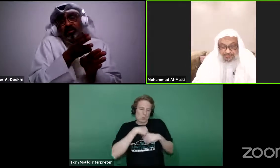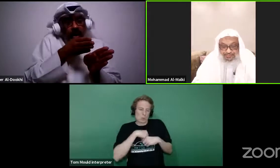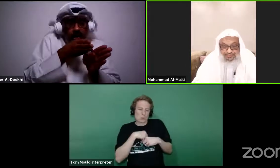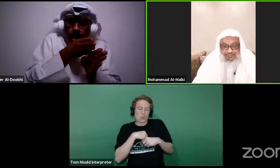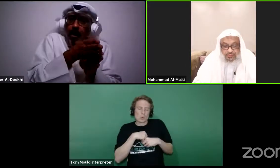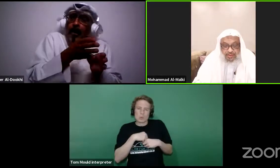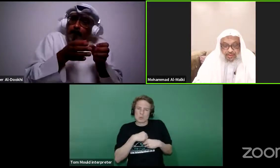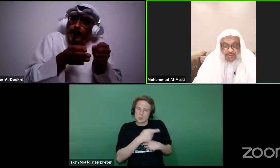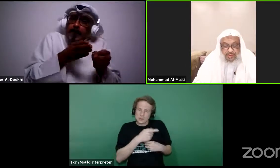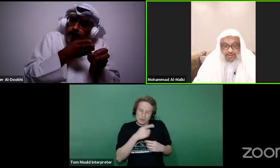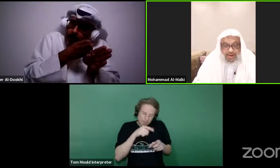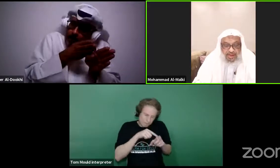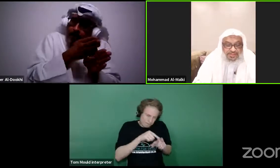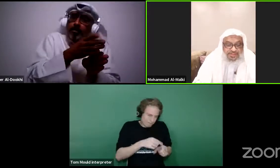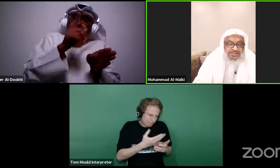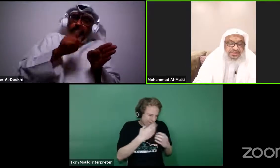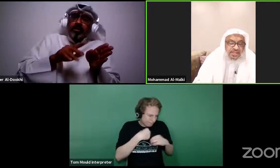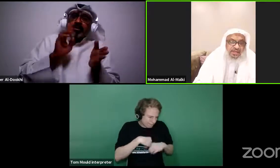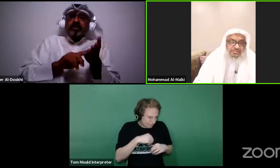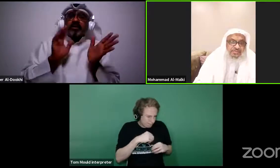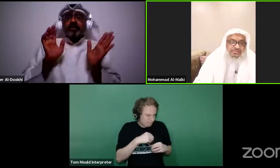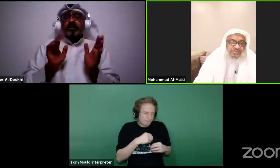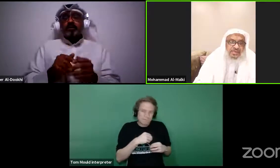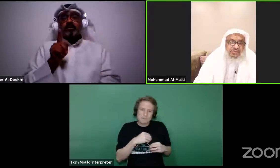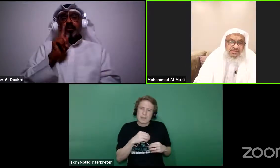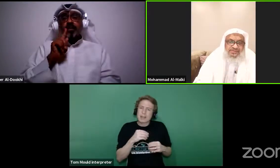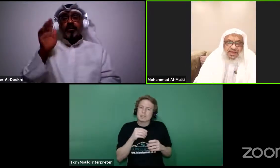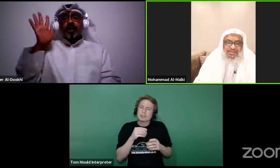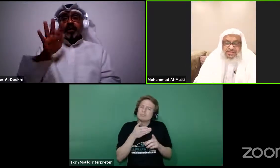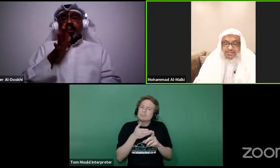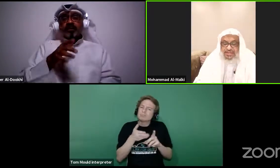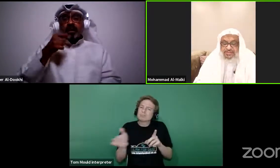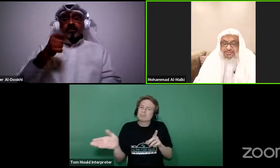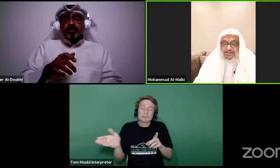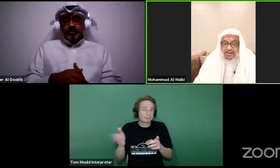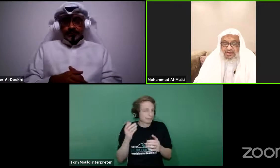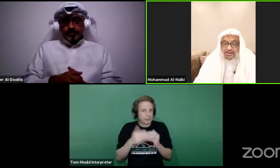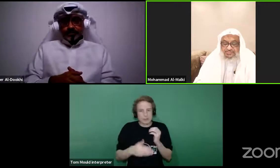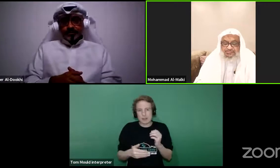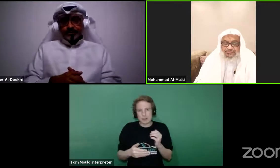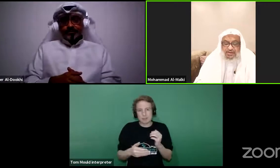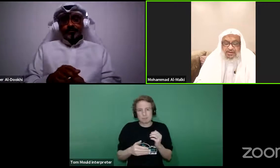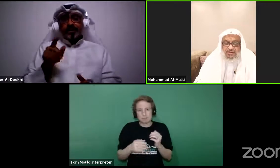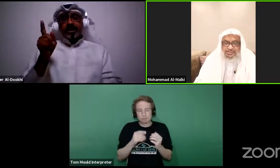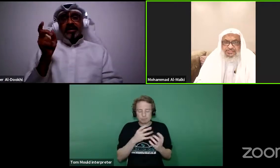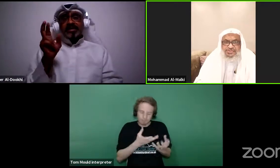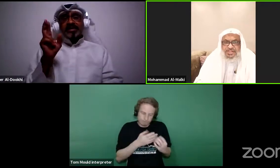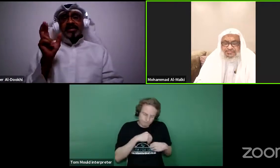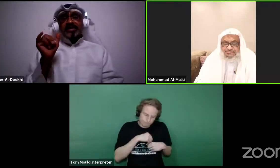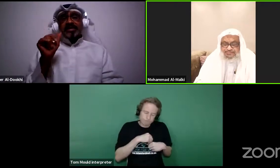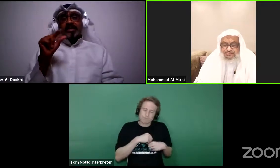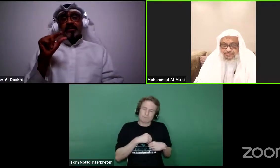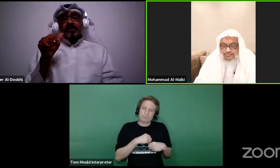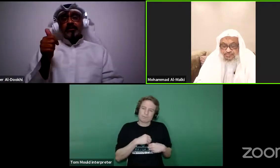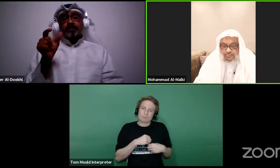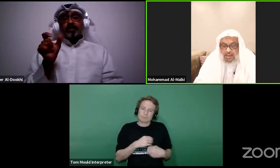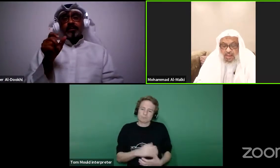وقال صلى الله عليه وسلم كما في حديث زيد بن أرقم عند